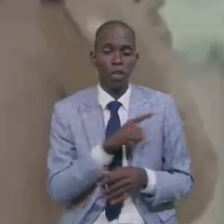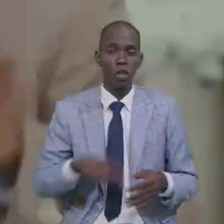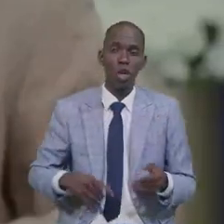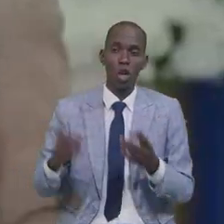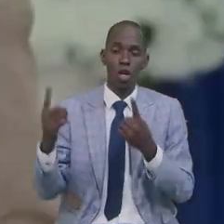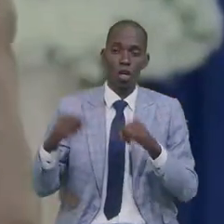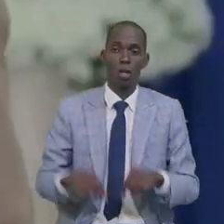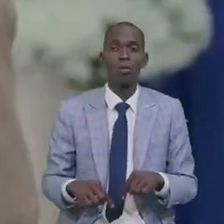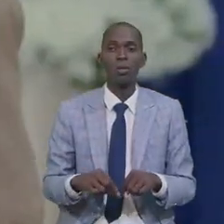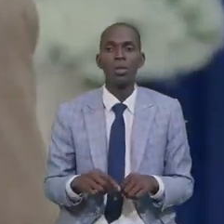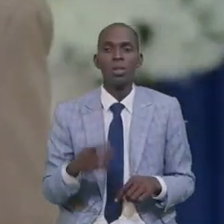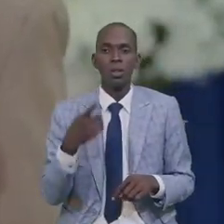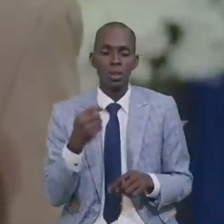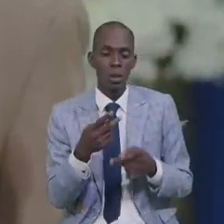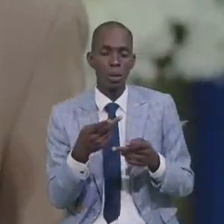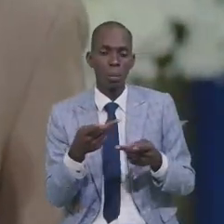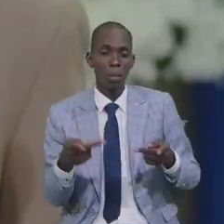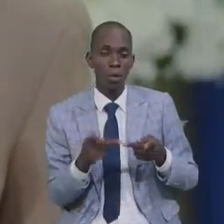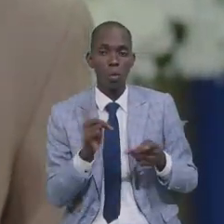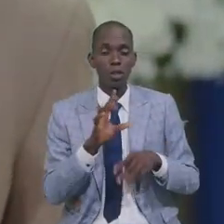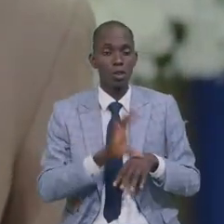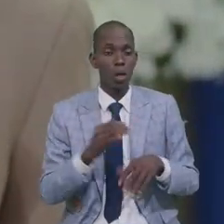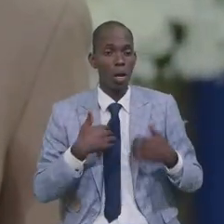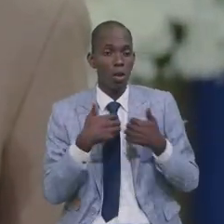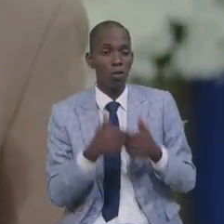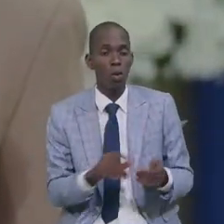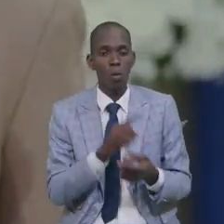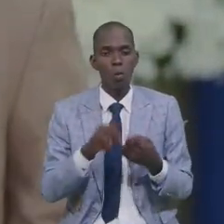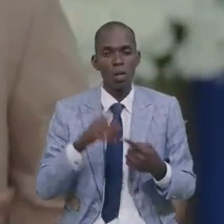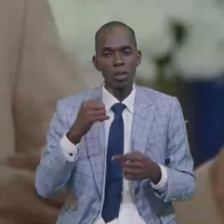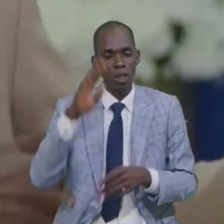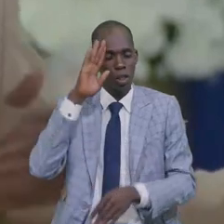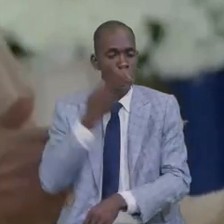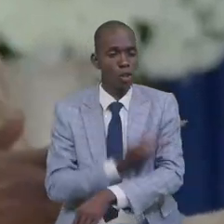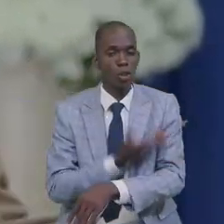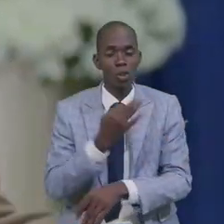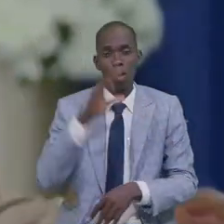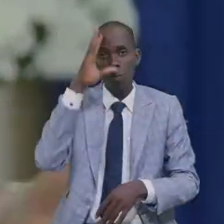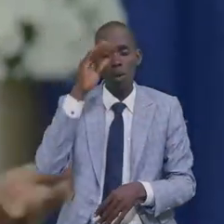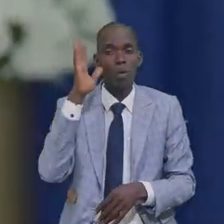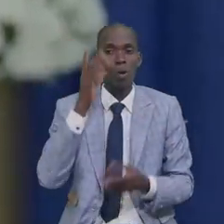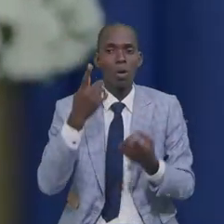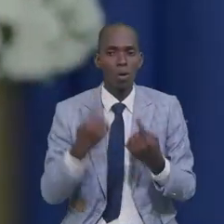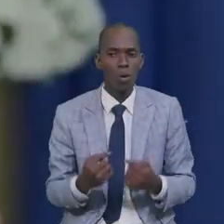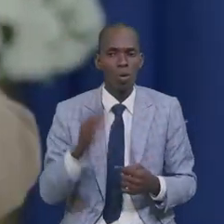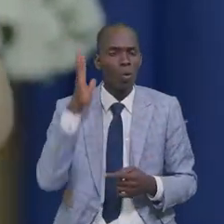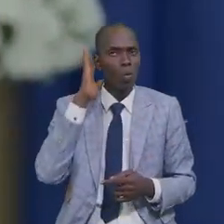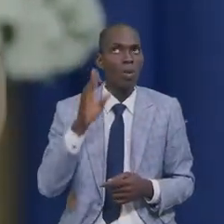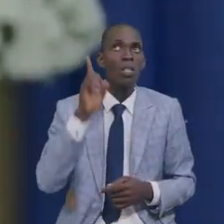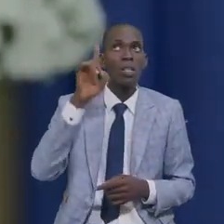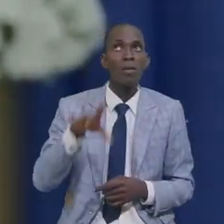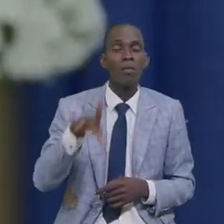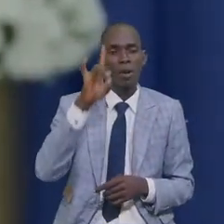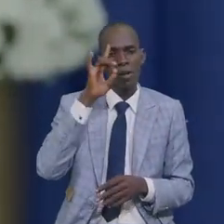que le Seigneur ne vienne, la foi que l'Église a perdue, quand le Fils de l'homme sera venu, est-ce qu'il trouvera la